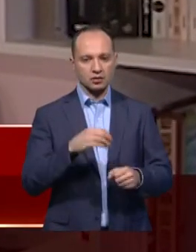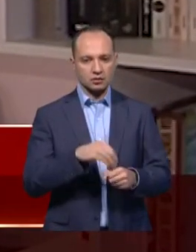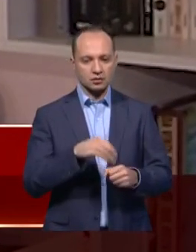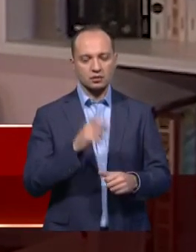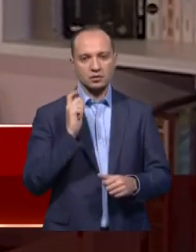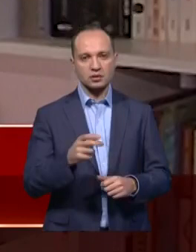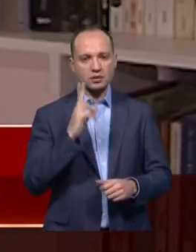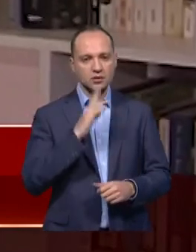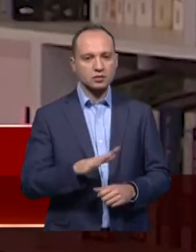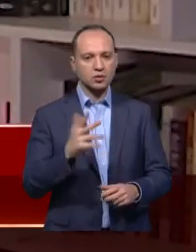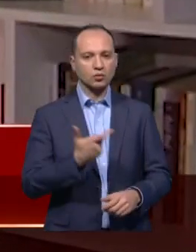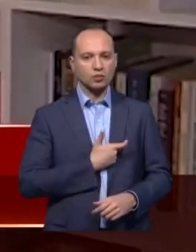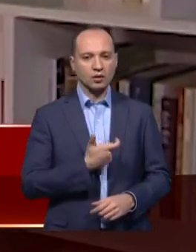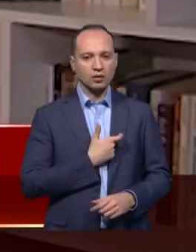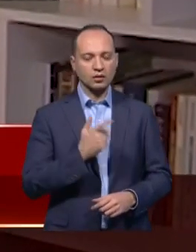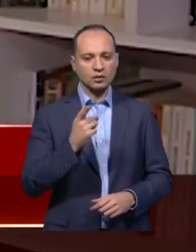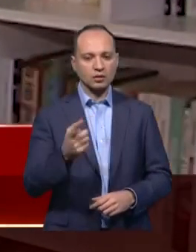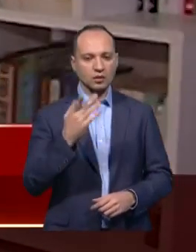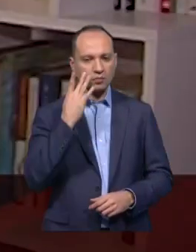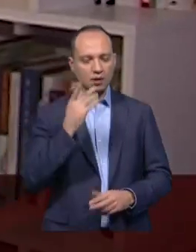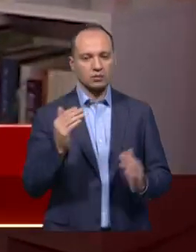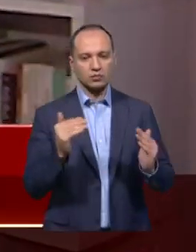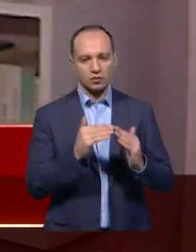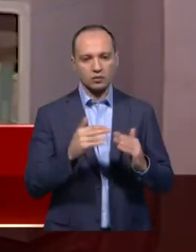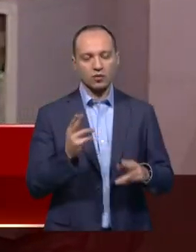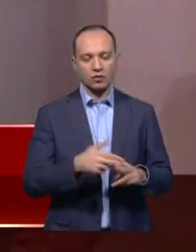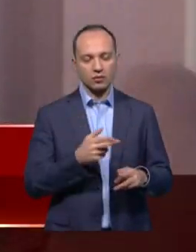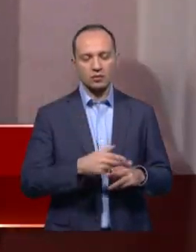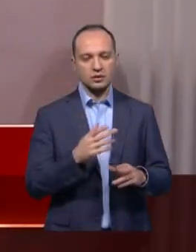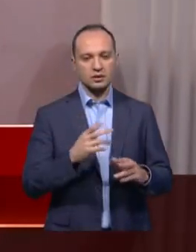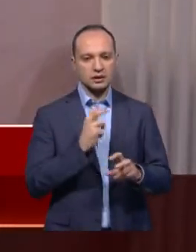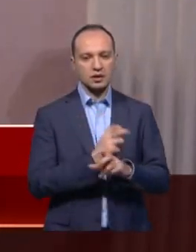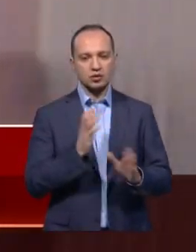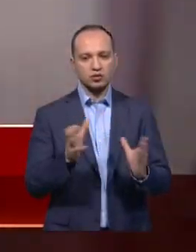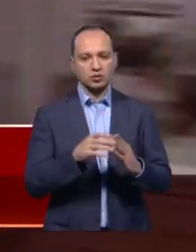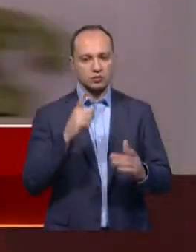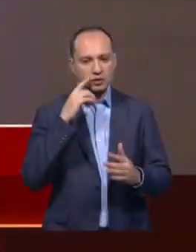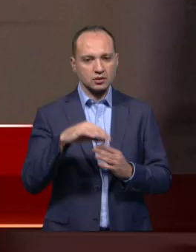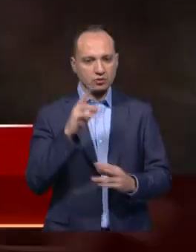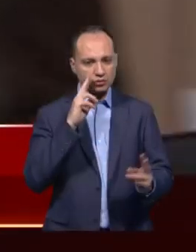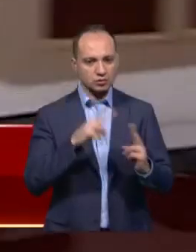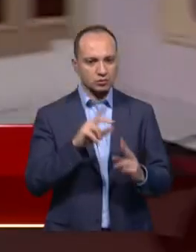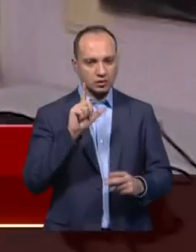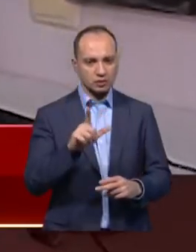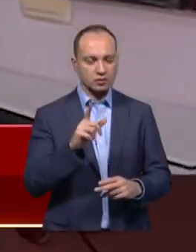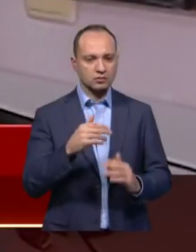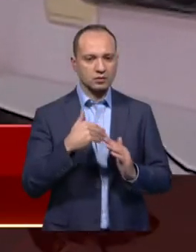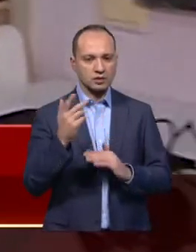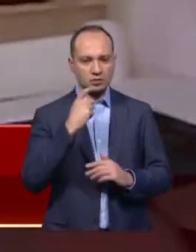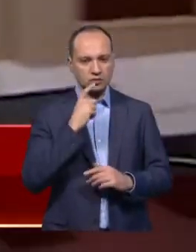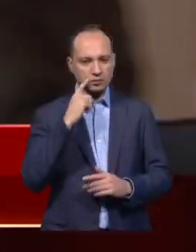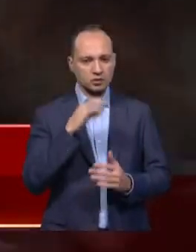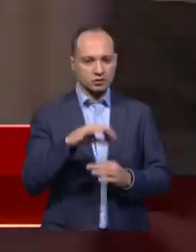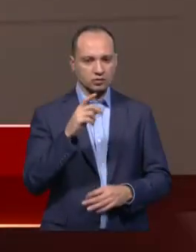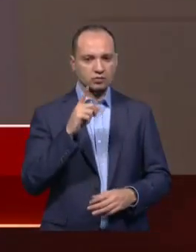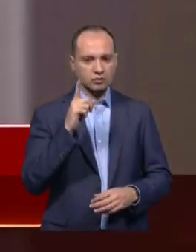içinde de aslında izolasyon kurallarını belirli bir ölçüde uyuyabiliriz Örneğin düz grubunda olan bir kişi ile görüşmemiz gerekiyor veya ileri yaşta